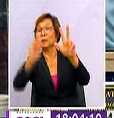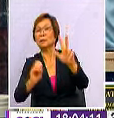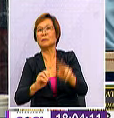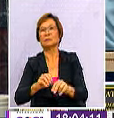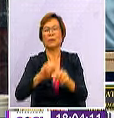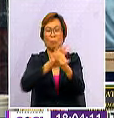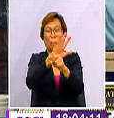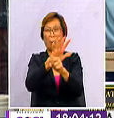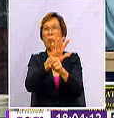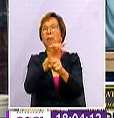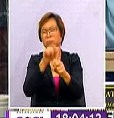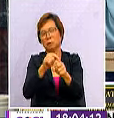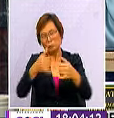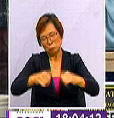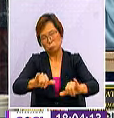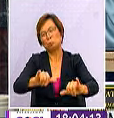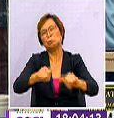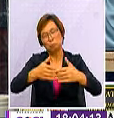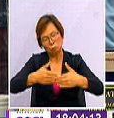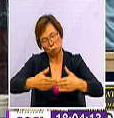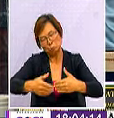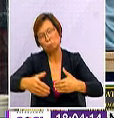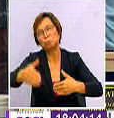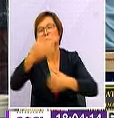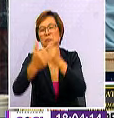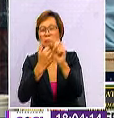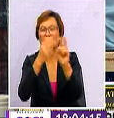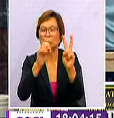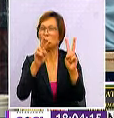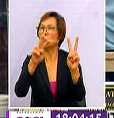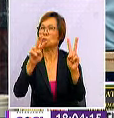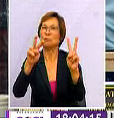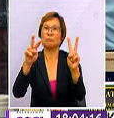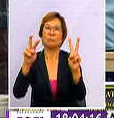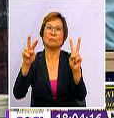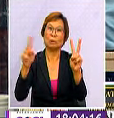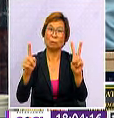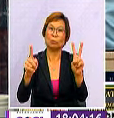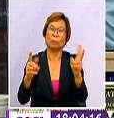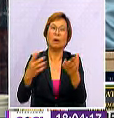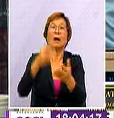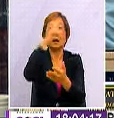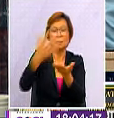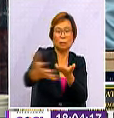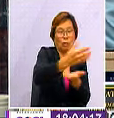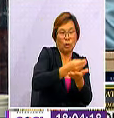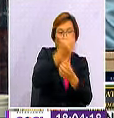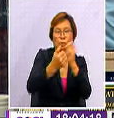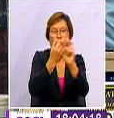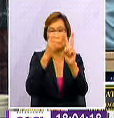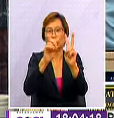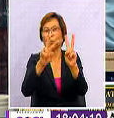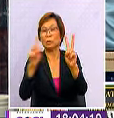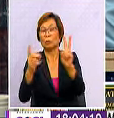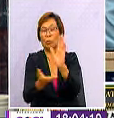wabak COVID-19 akan terus dirasai pada tahun hadapan. Oleh itu, kutipan hasil kerajaan bagi 2021 dijangka